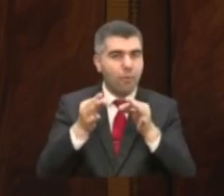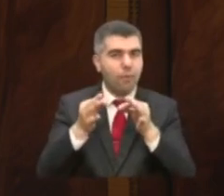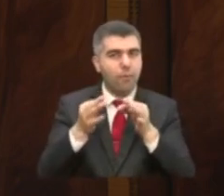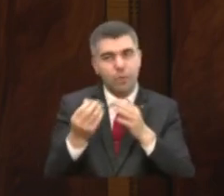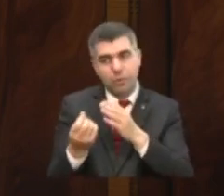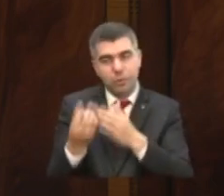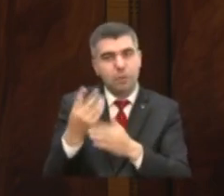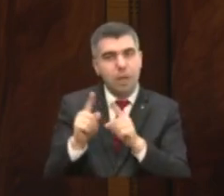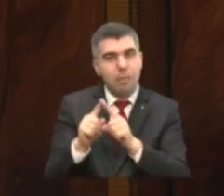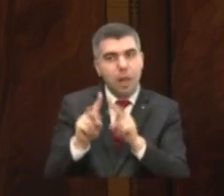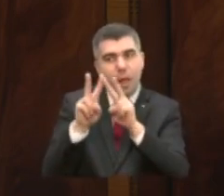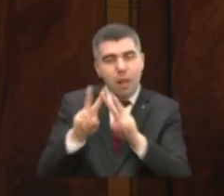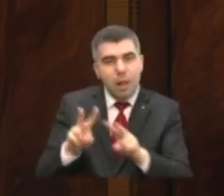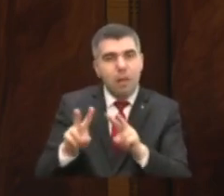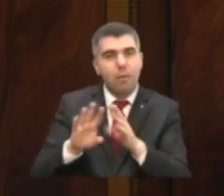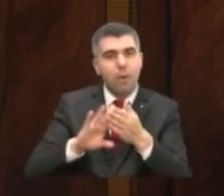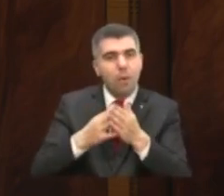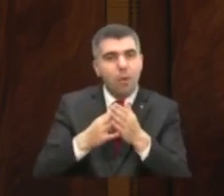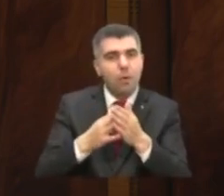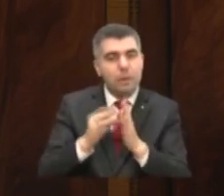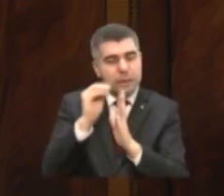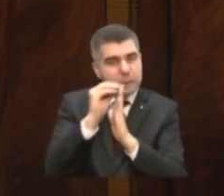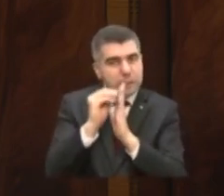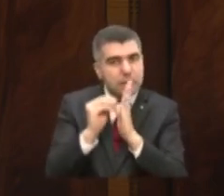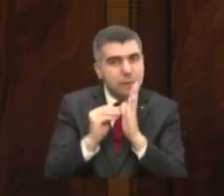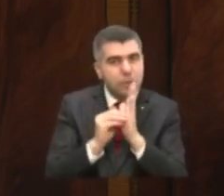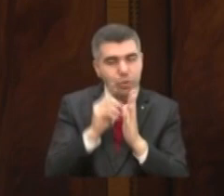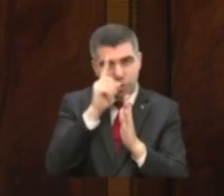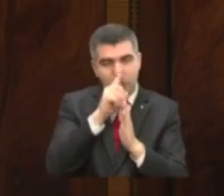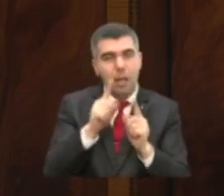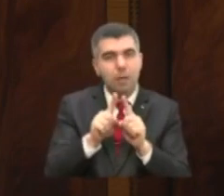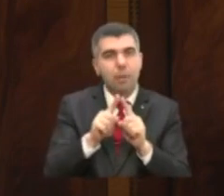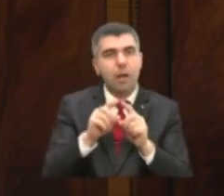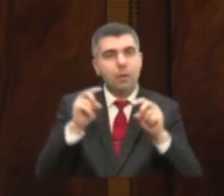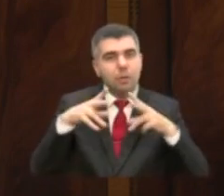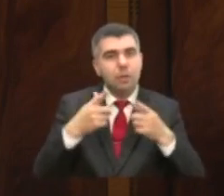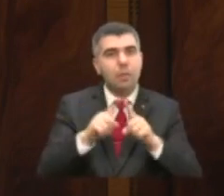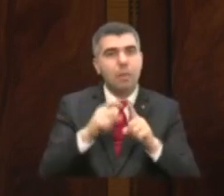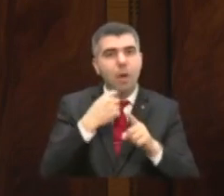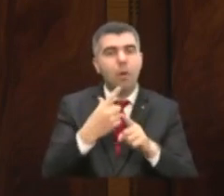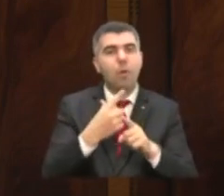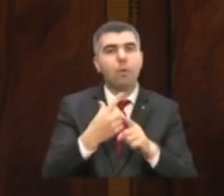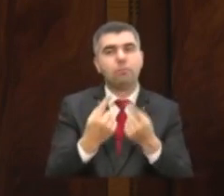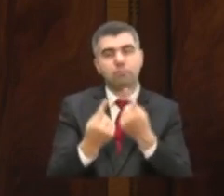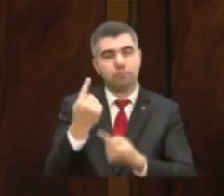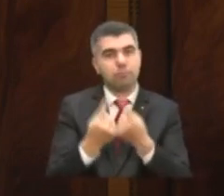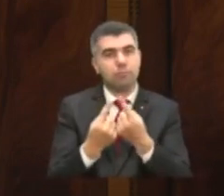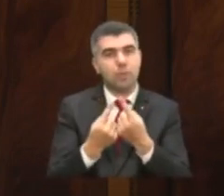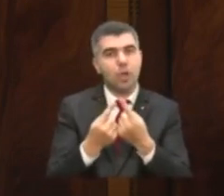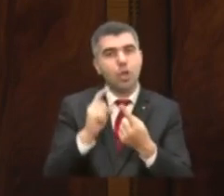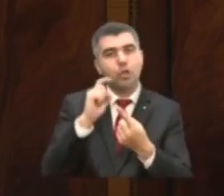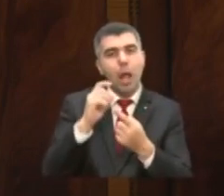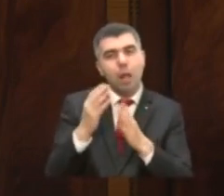موجودة. وغادي تعقد هذه المناظرة في شهر نوفمبر المقبل، يعني بعد أقل من شهر،